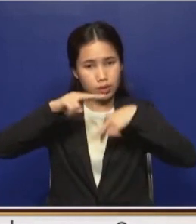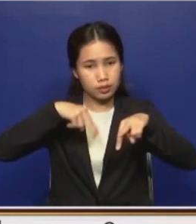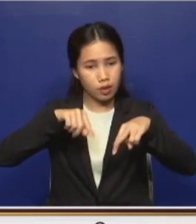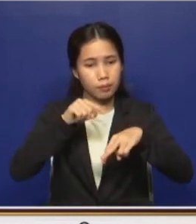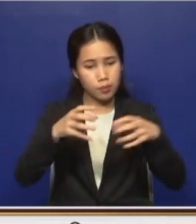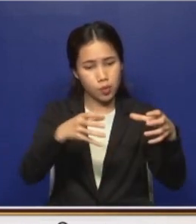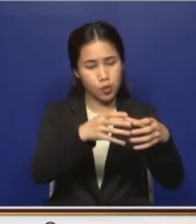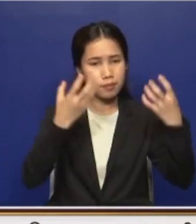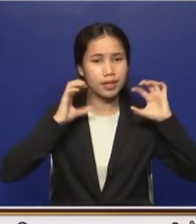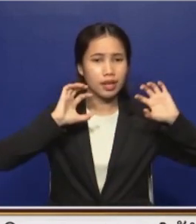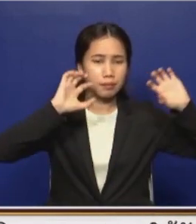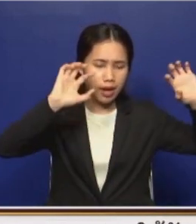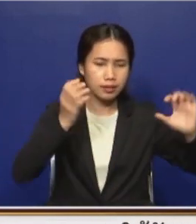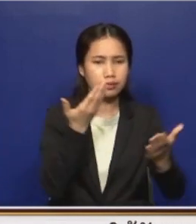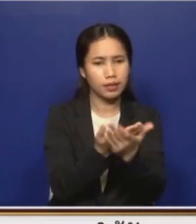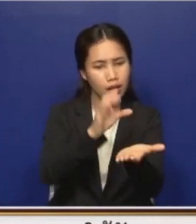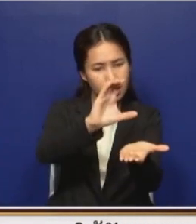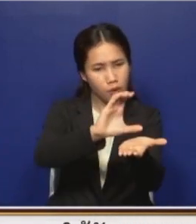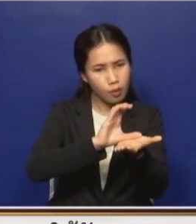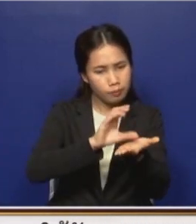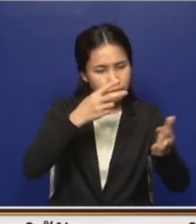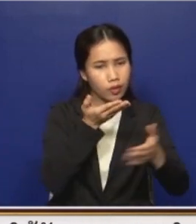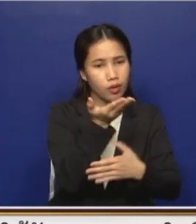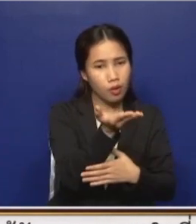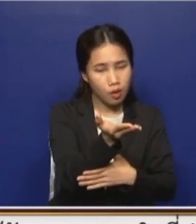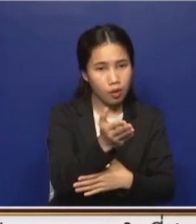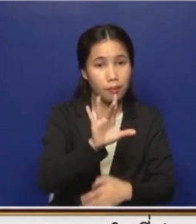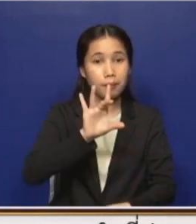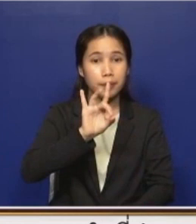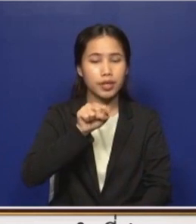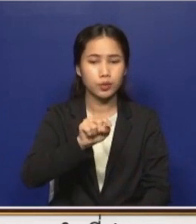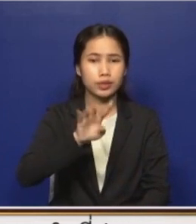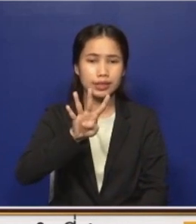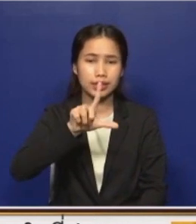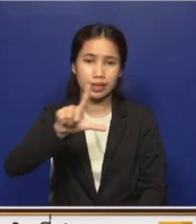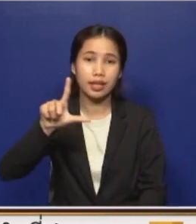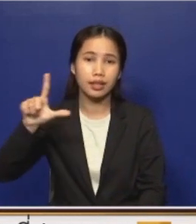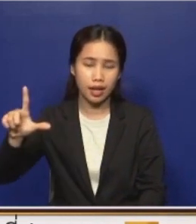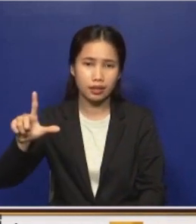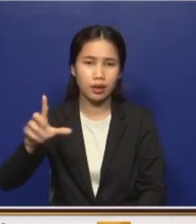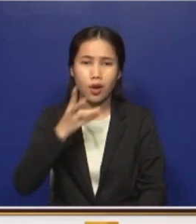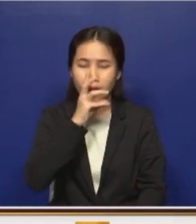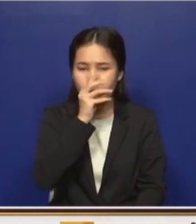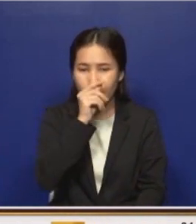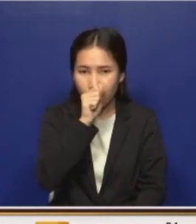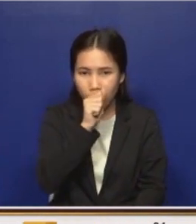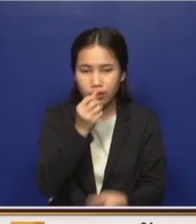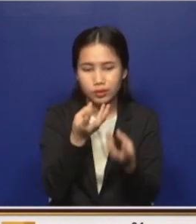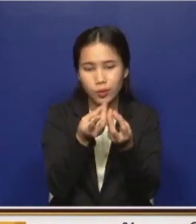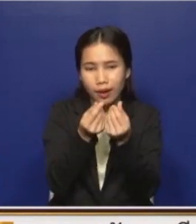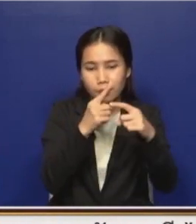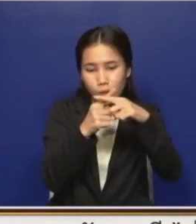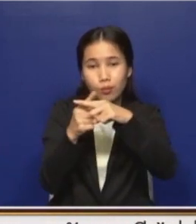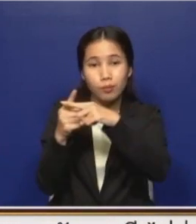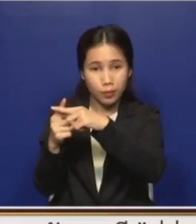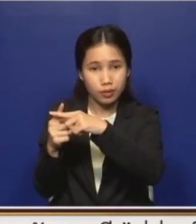เงินโควิดฮะ 1.9 ล้านล้านฮะ64 3.3 ล้านล้านบอกเลยนะฮะในพระ